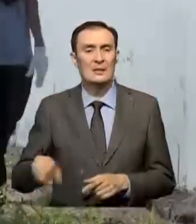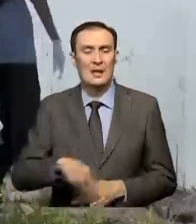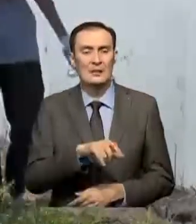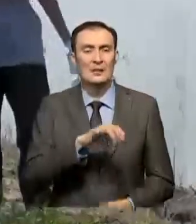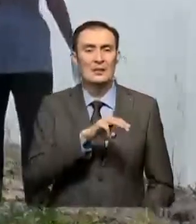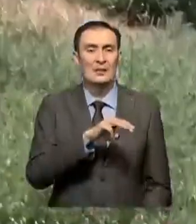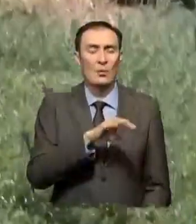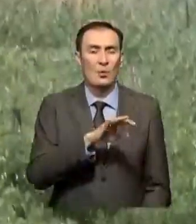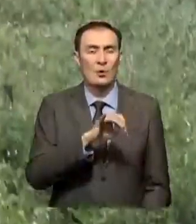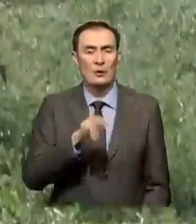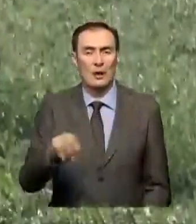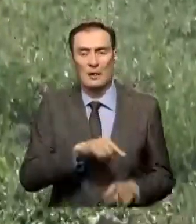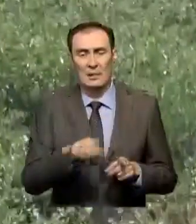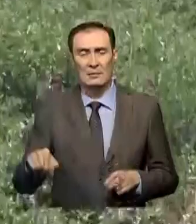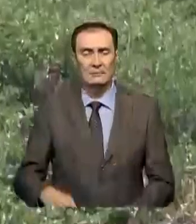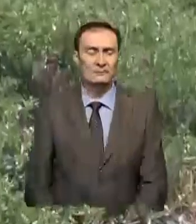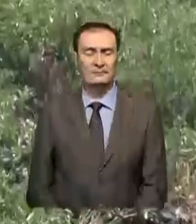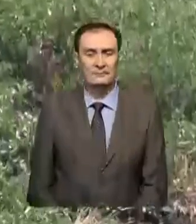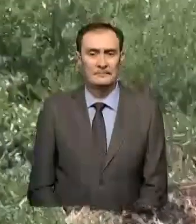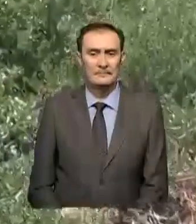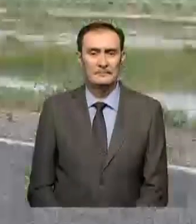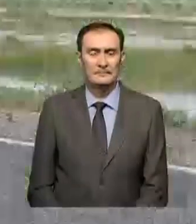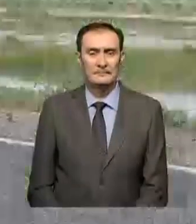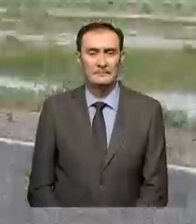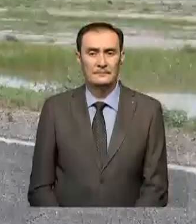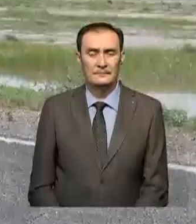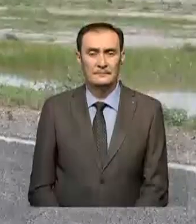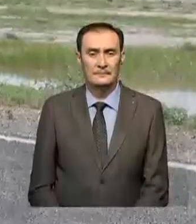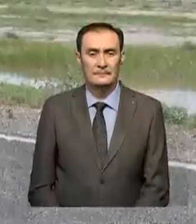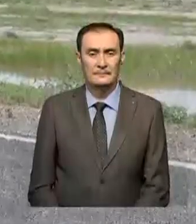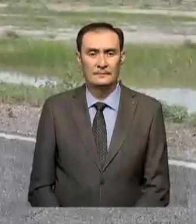Атырау-Урал. Нургуль Абилина, Асланбек Шахыр, Айбек Байзаков, Жандос Рахметуллин, 24 KZ, Атырау.